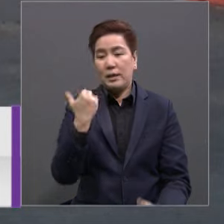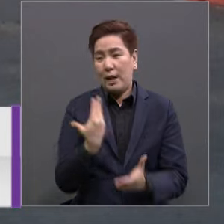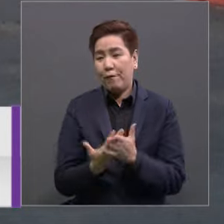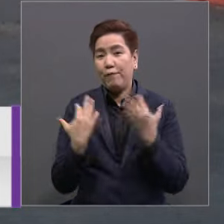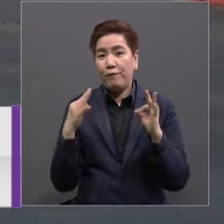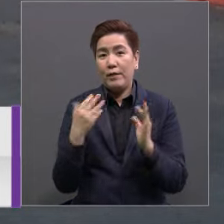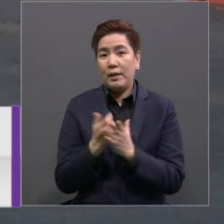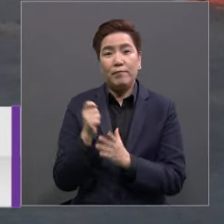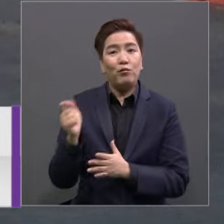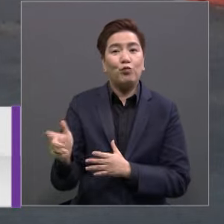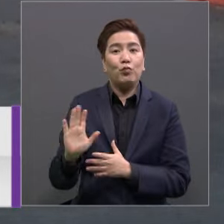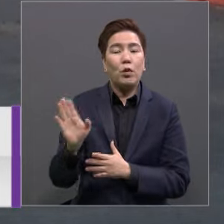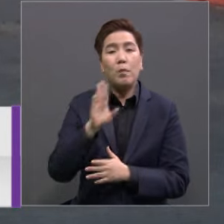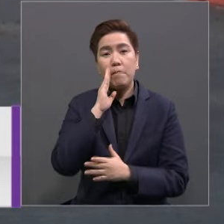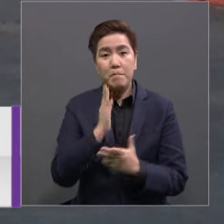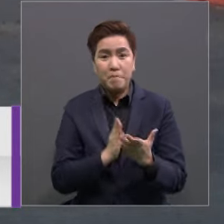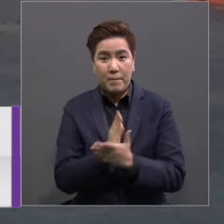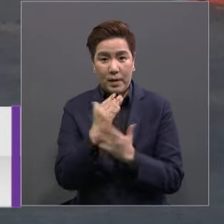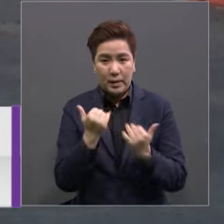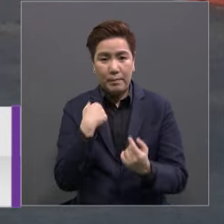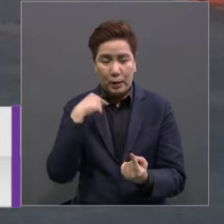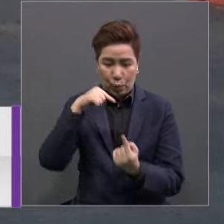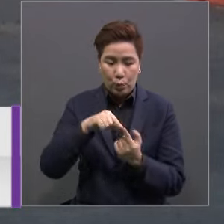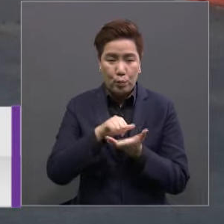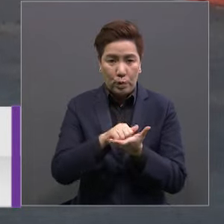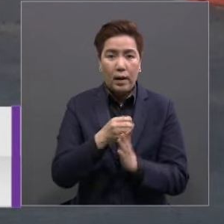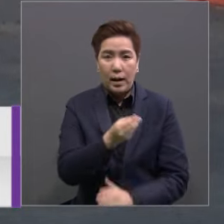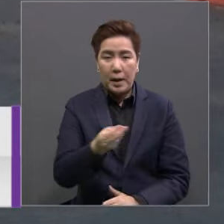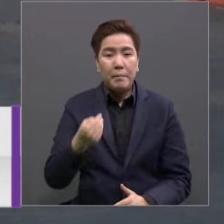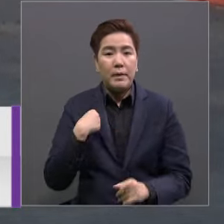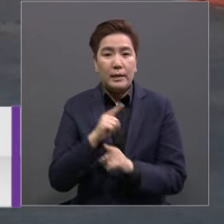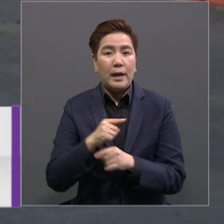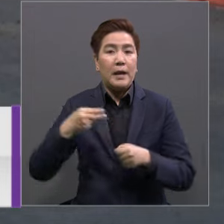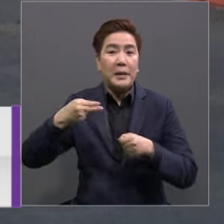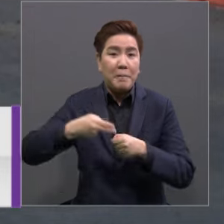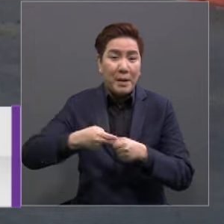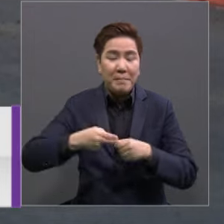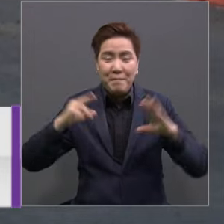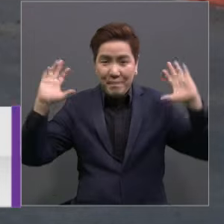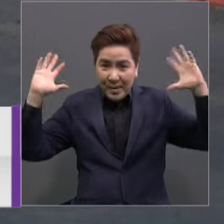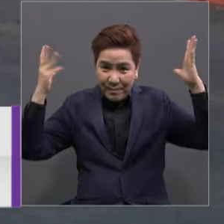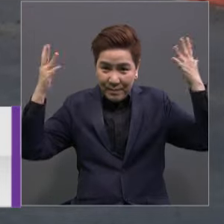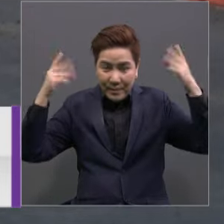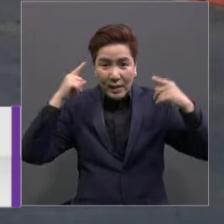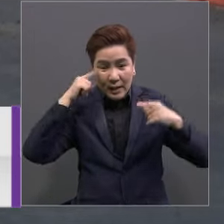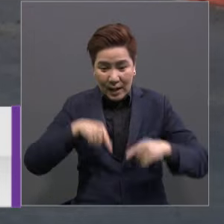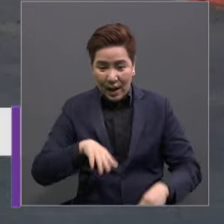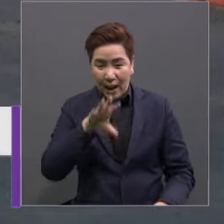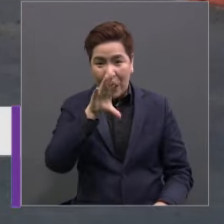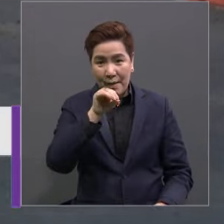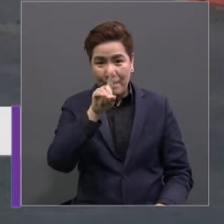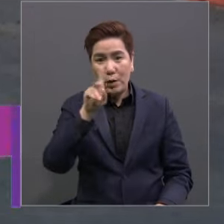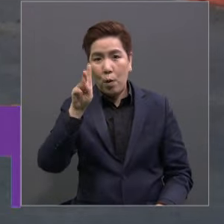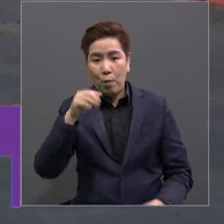าผ่านทางนะครับแต่ว่าหากใครเดินทางมาตอนนี้มีจุดบริการประชาชนนะแต่ว่าสถานีบริการน้ำมันยังไม่มีเพราะฉะนั้น51กิโลเมตรที่